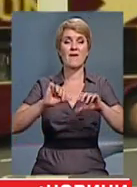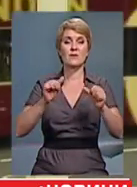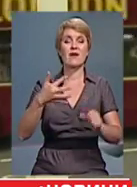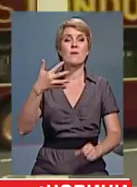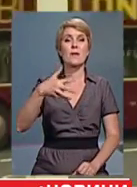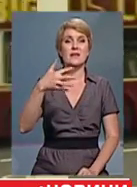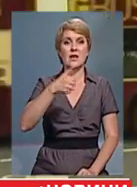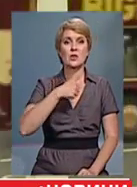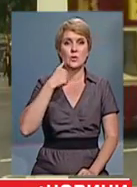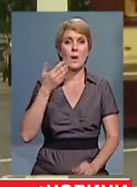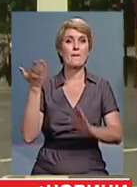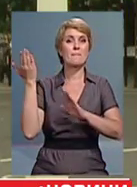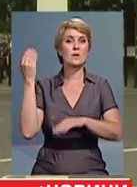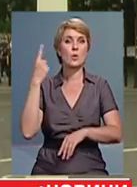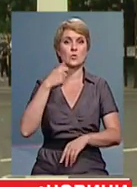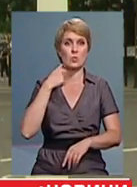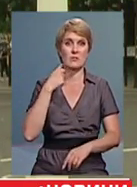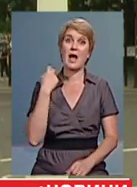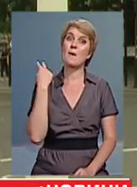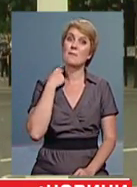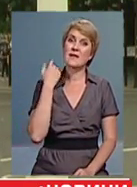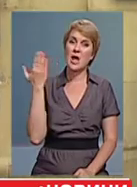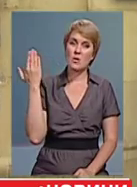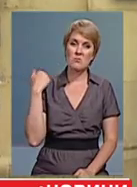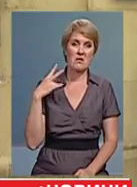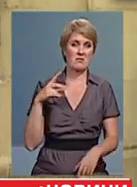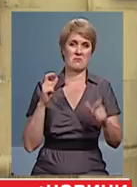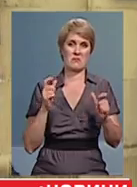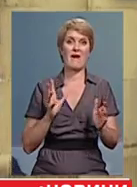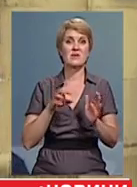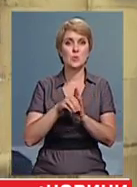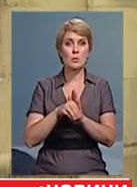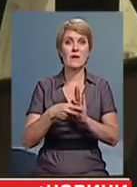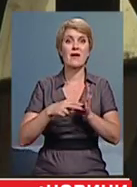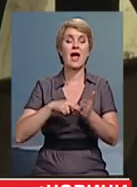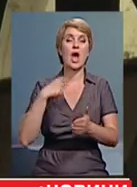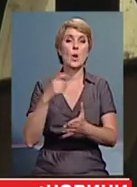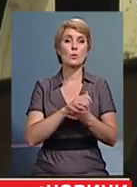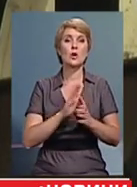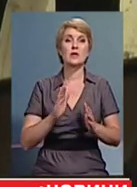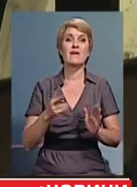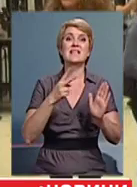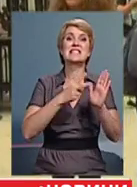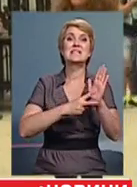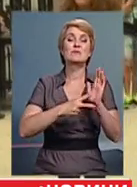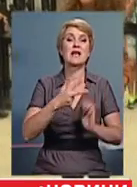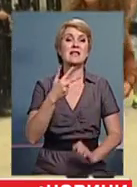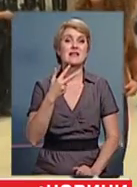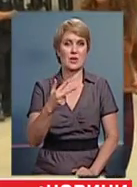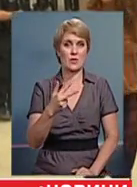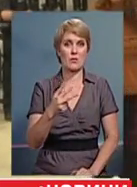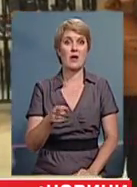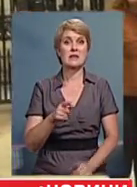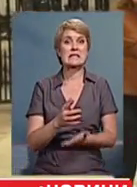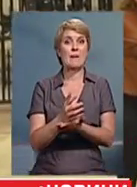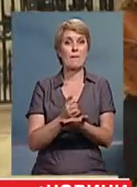Утім, Британія тоді ідею не підтримала і вступила в Європейський економічний союз лише у 1973-му. Проте, як і раніше, зберегла